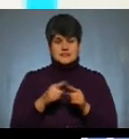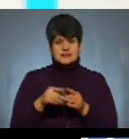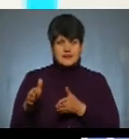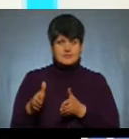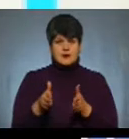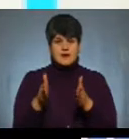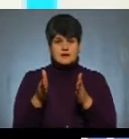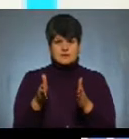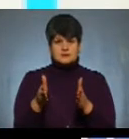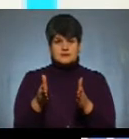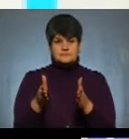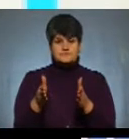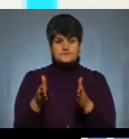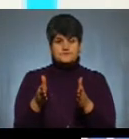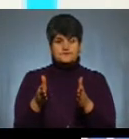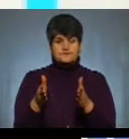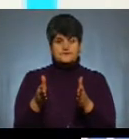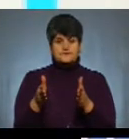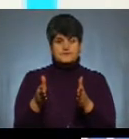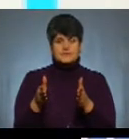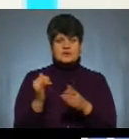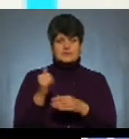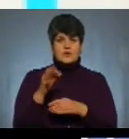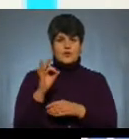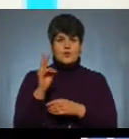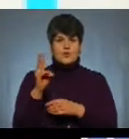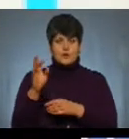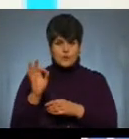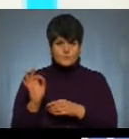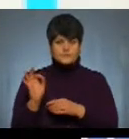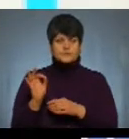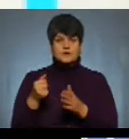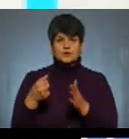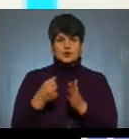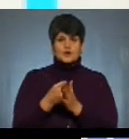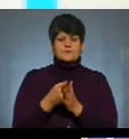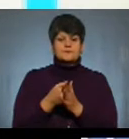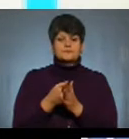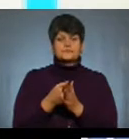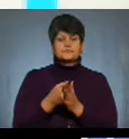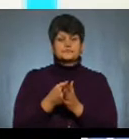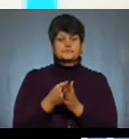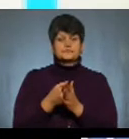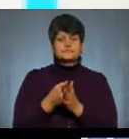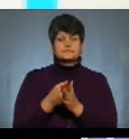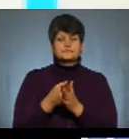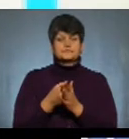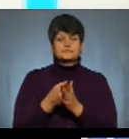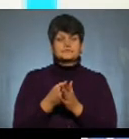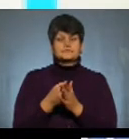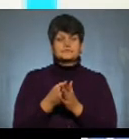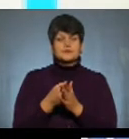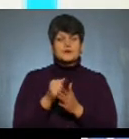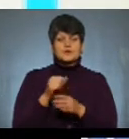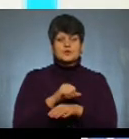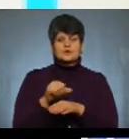це траса буде від заправки ОКО з Барівського кільця і до, майже